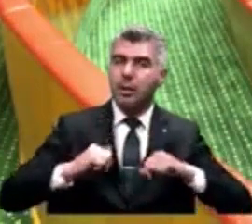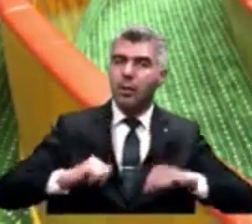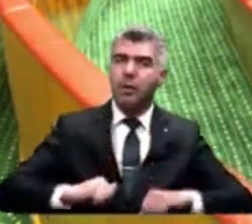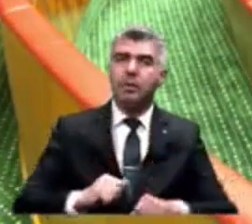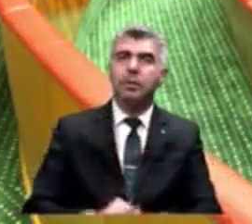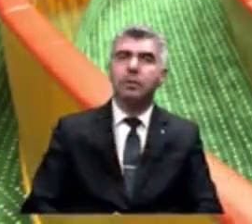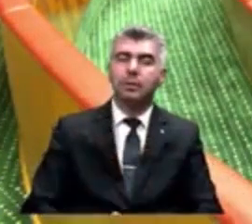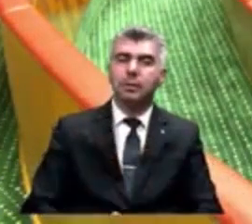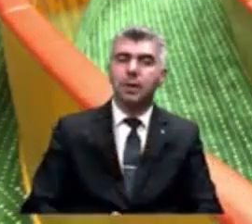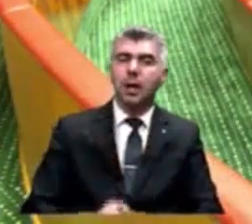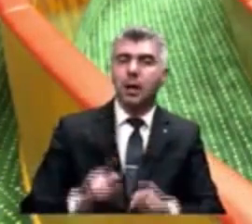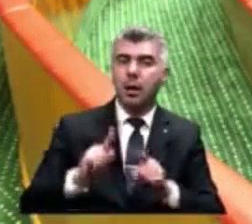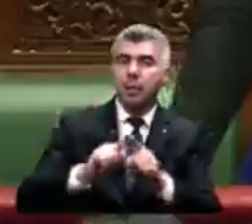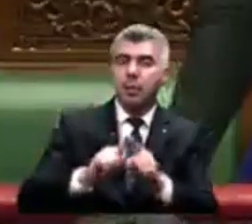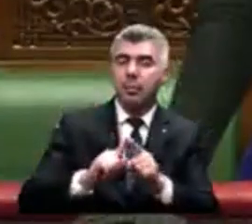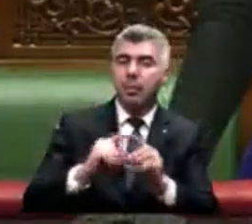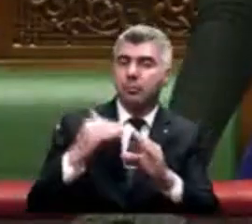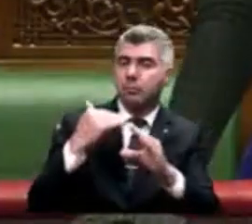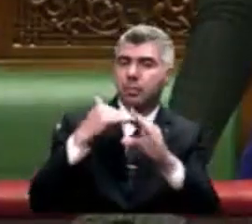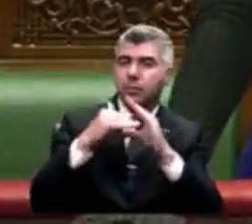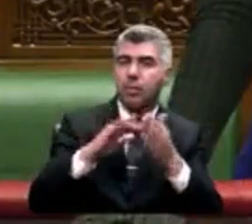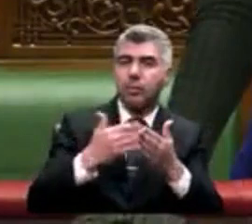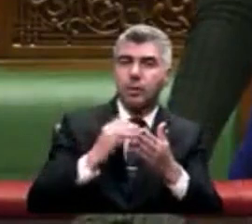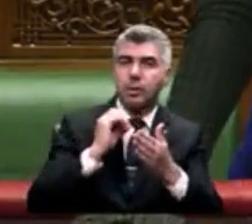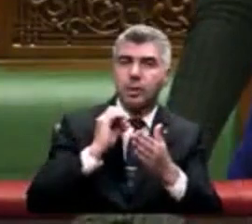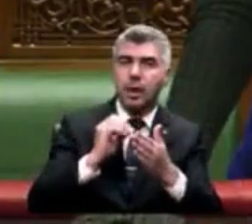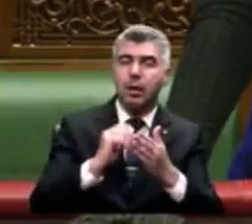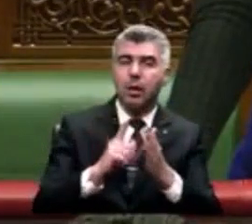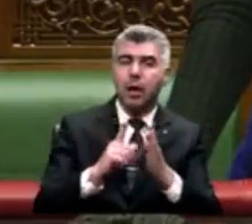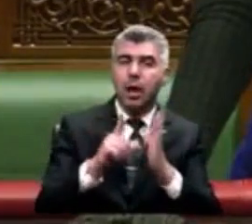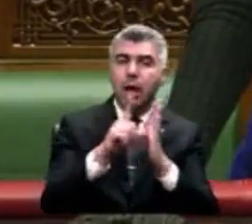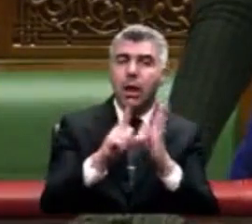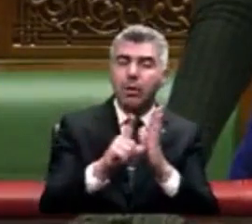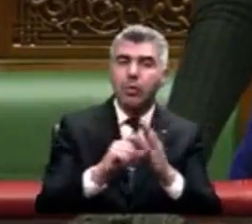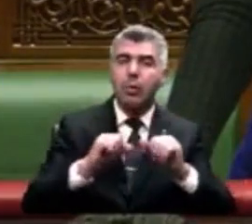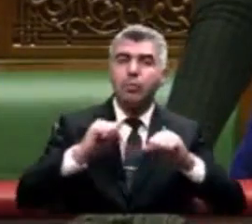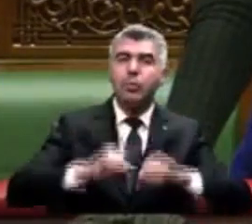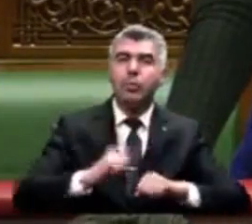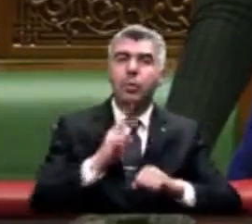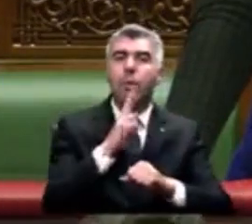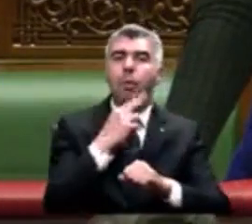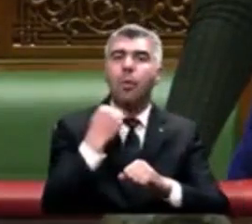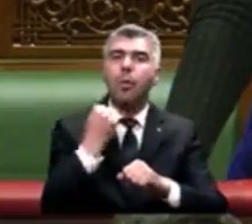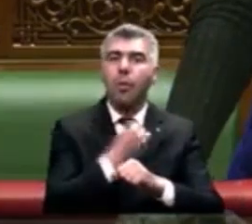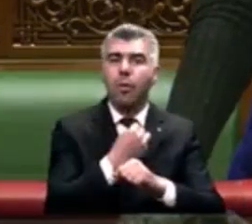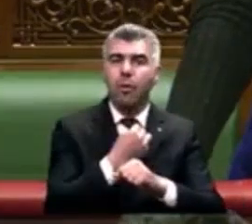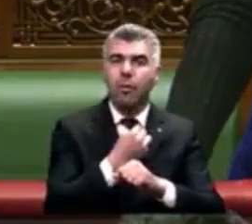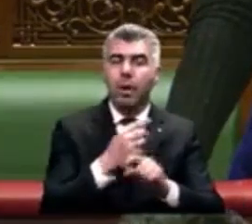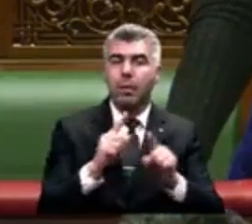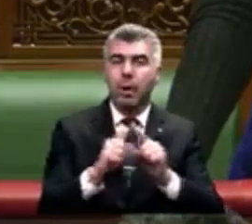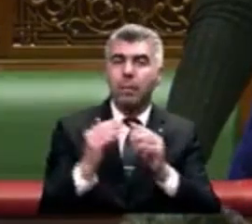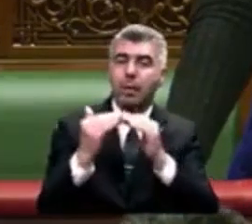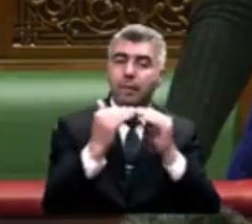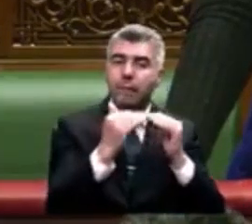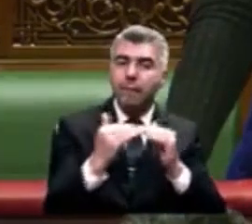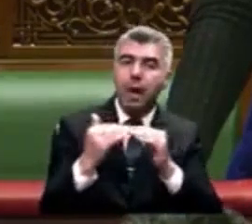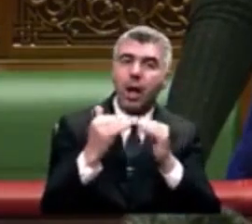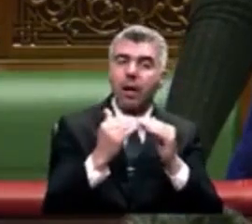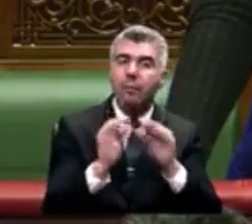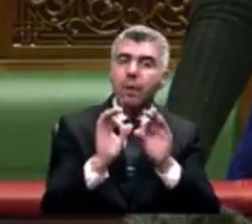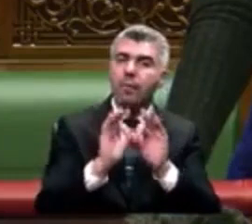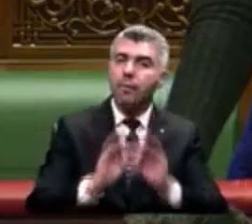الوزير، القرار ديالكم ديال احاله النظام الاساسي على المجلس الحكومي وذلك بدون اتفاق نهائي